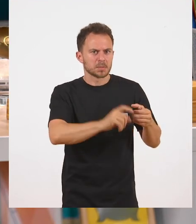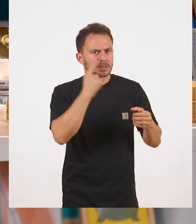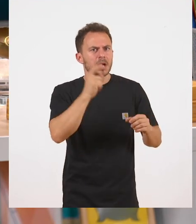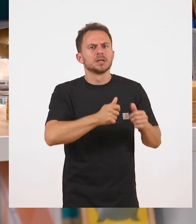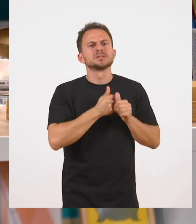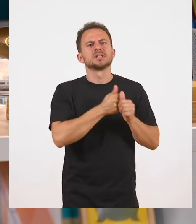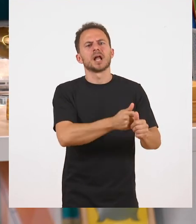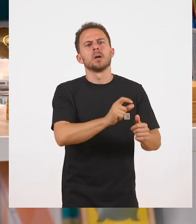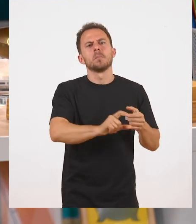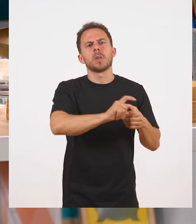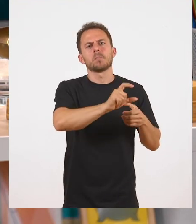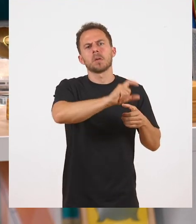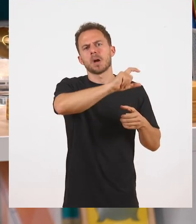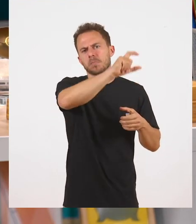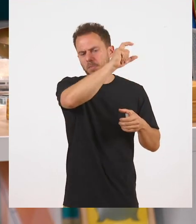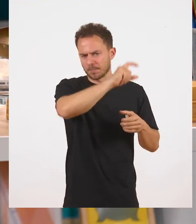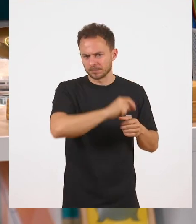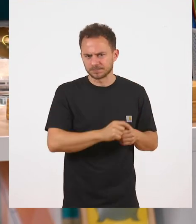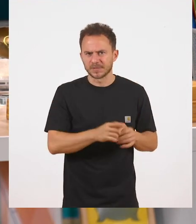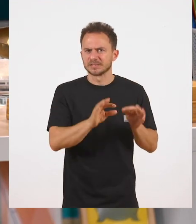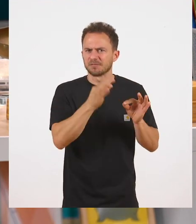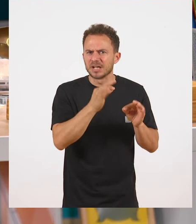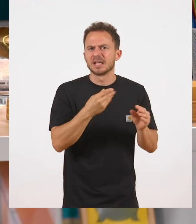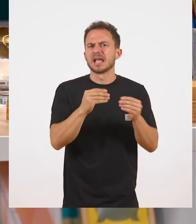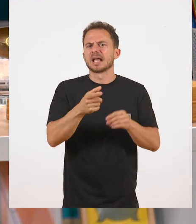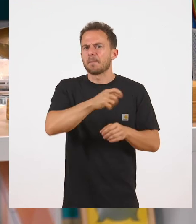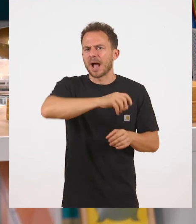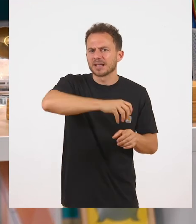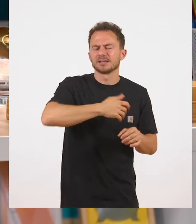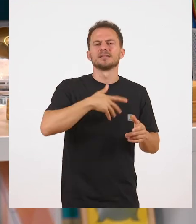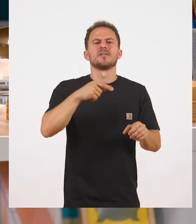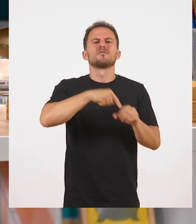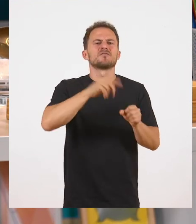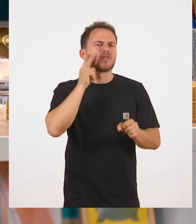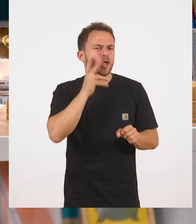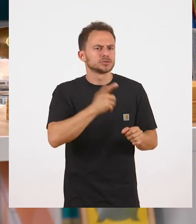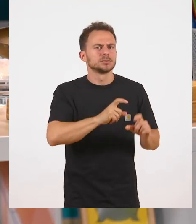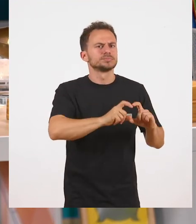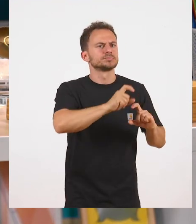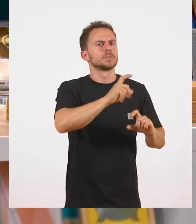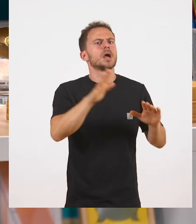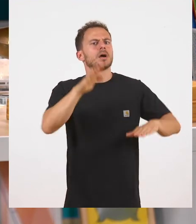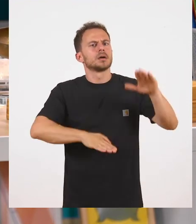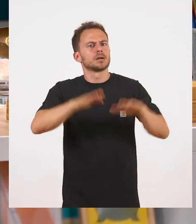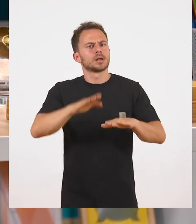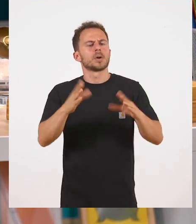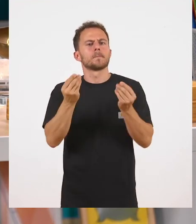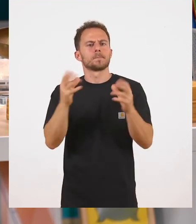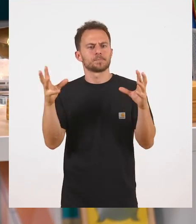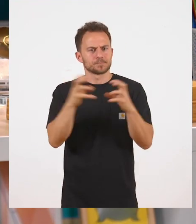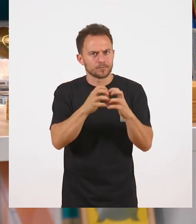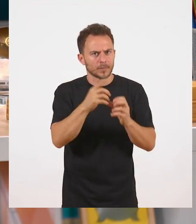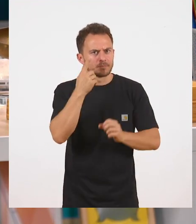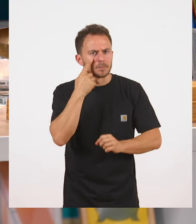το καπάκι και μετά ο φελός. Έτσι λοιπόν βλέπουμε ότι διαχωρίζονται τα υλικά ανάλογα την πυκνότητά τους. Τα υγρά, εδώ πέρα το ινόπνευμα,